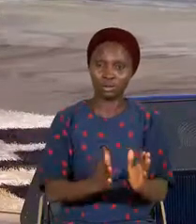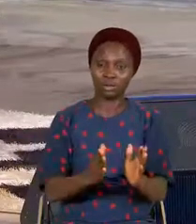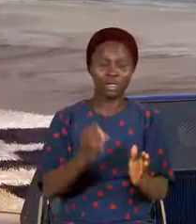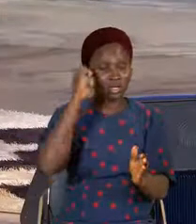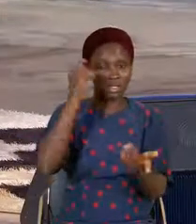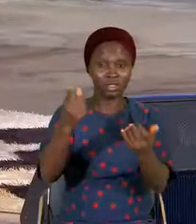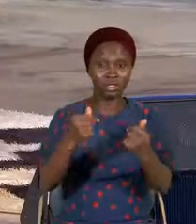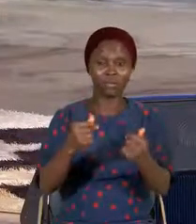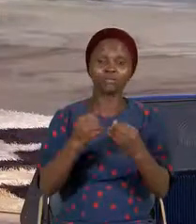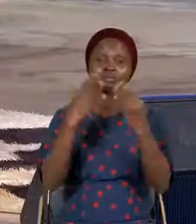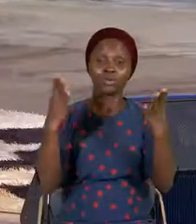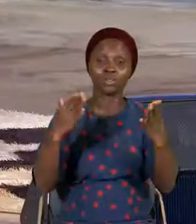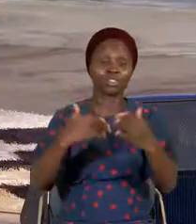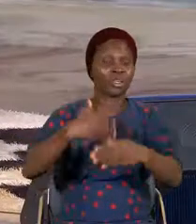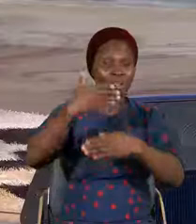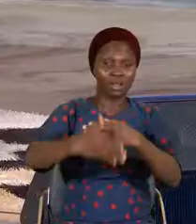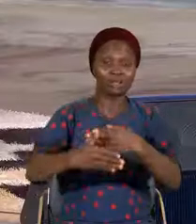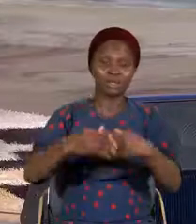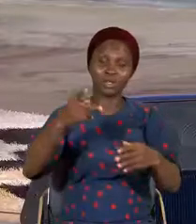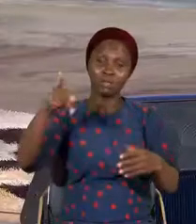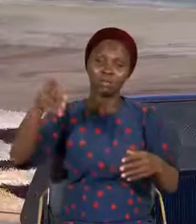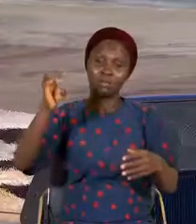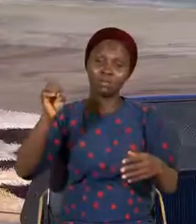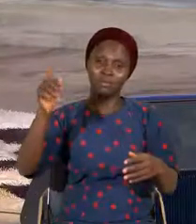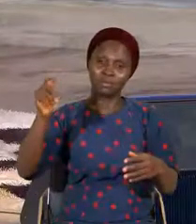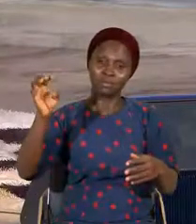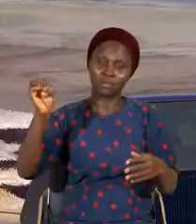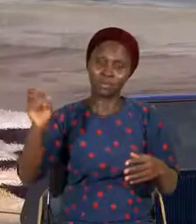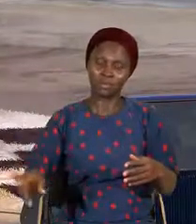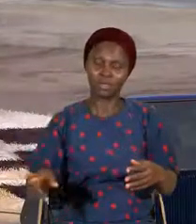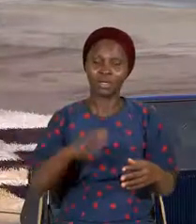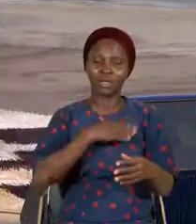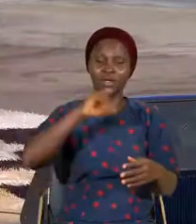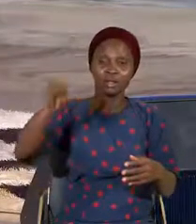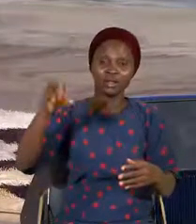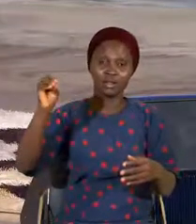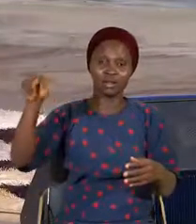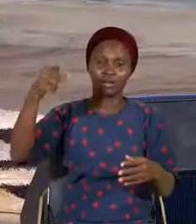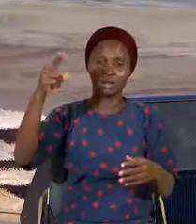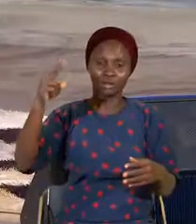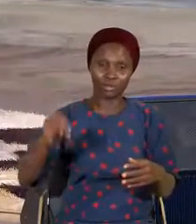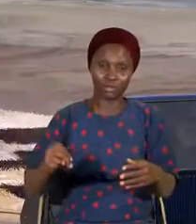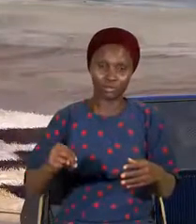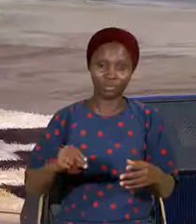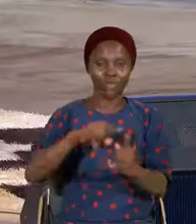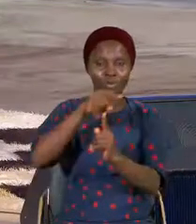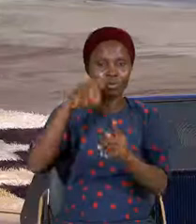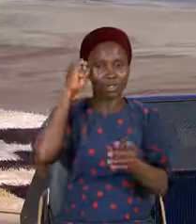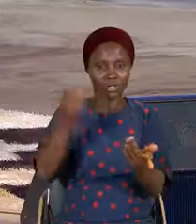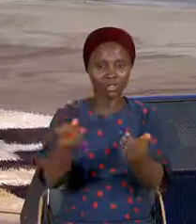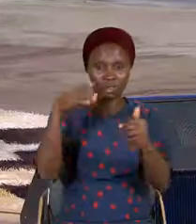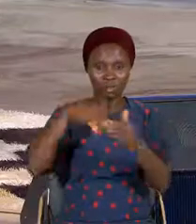après les autres apôtres, après Pierre, Jean et Jacques, et tous ces apôtres de premier rang, lorsqu'il est venu